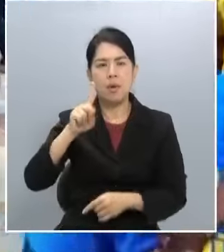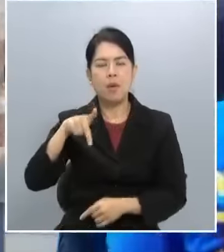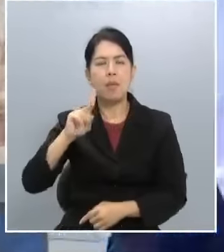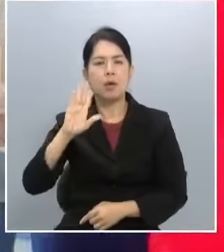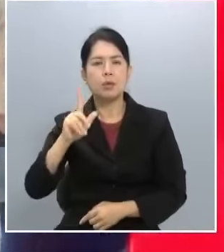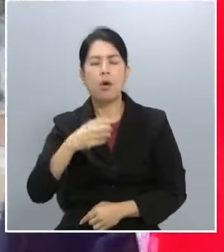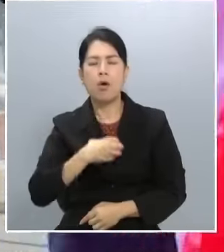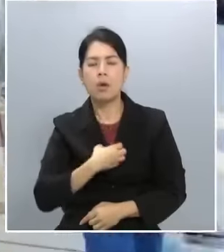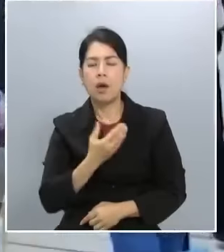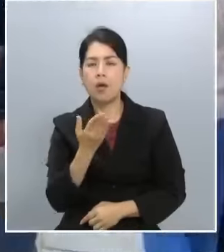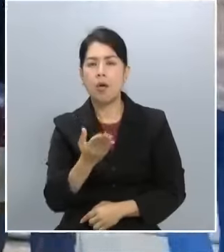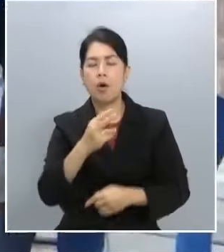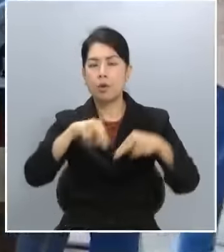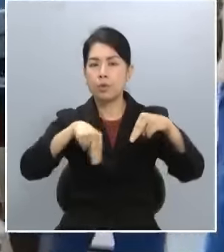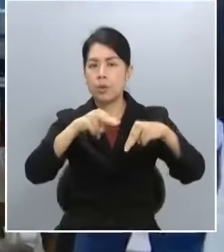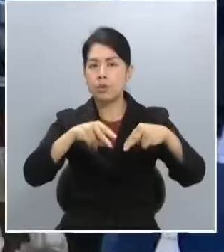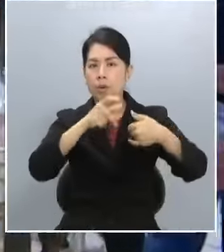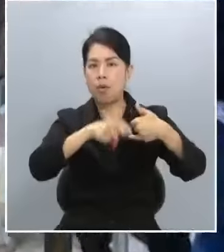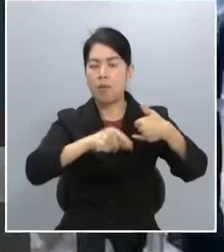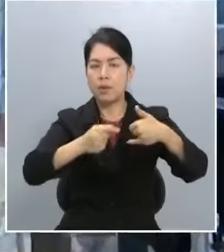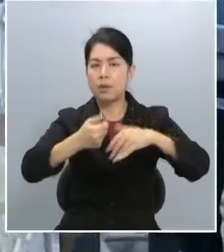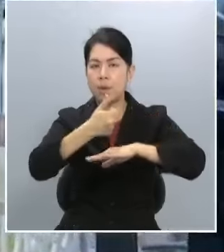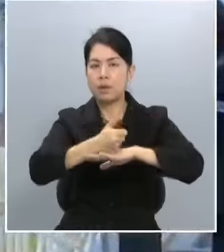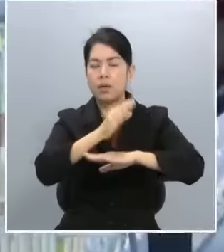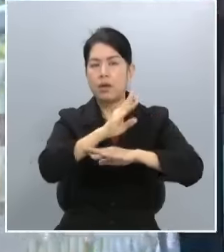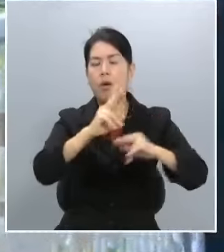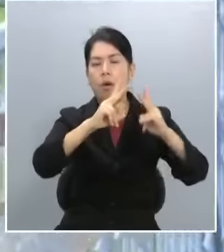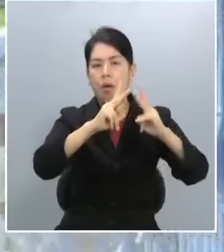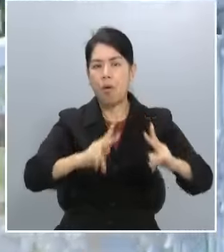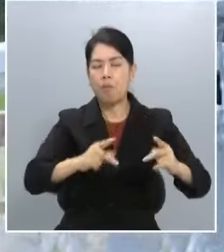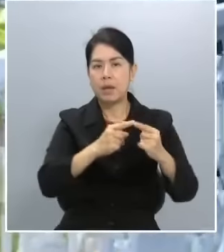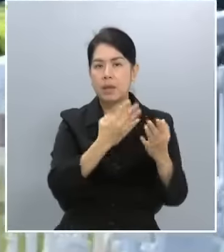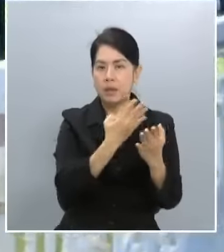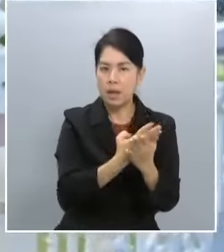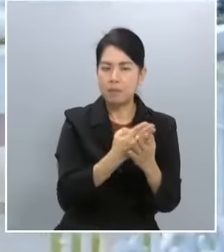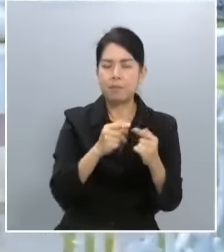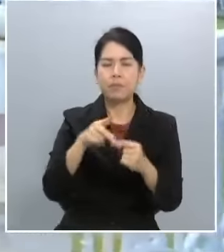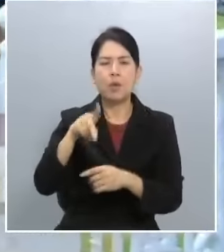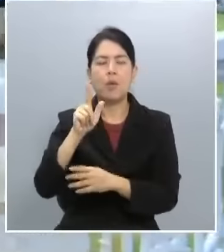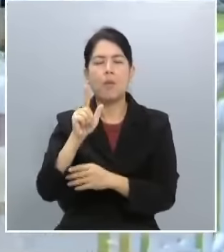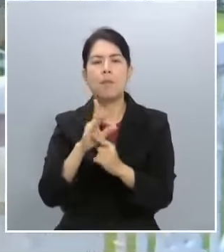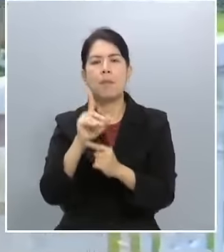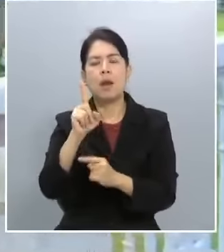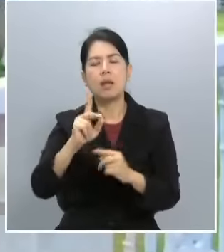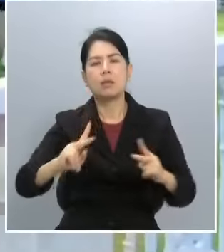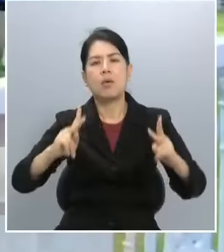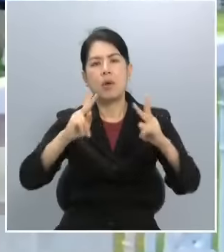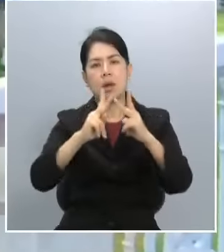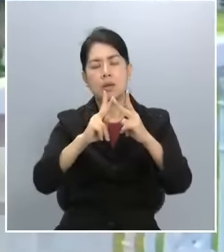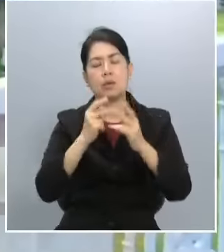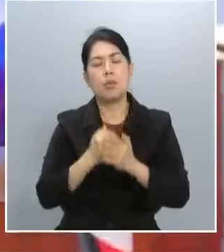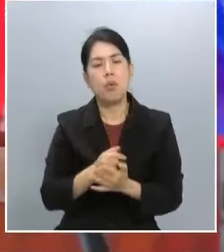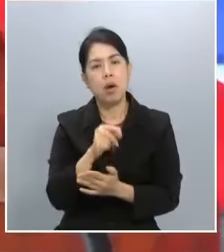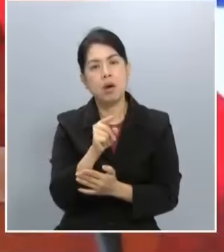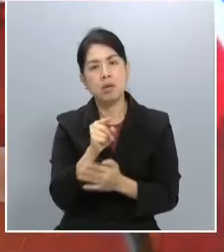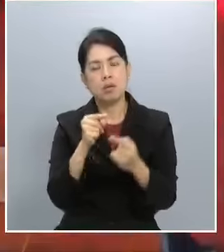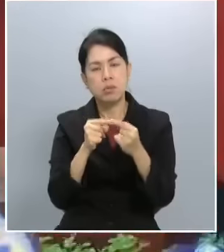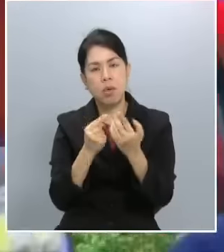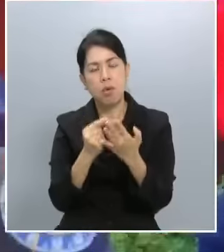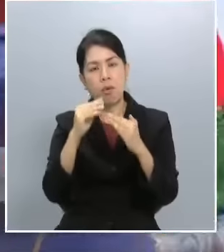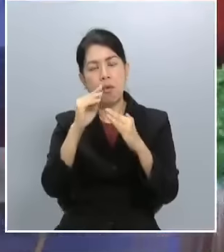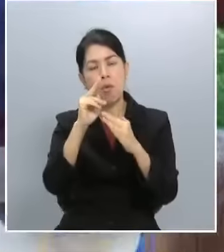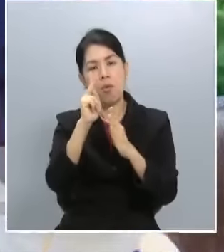ทัณฑ์นายแพทย์ใหญ่โรงพยาบาลตำรวจปลัดกระทรวงรัฐมนตรียุติธรรมว่าปฏิบัติหน้าที่โดยชอบหรือไม่เ